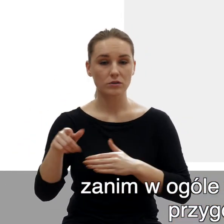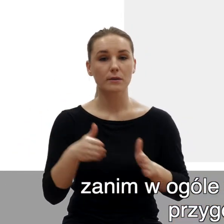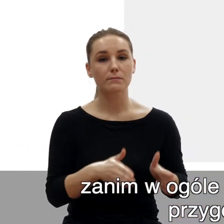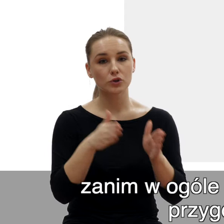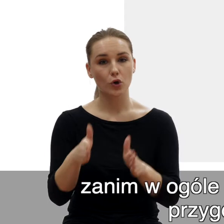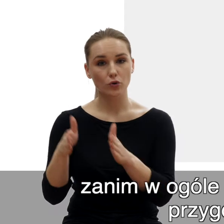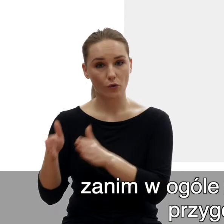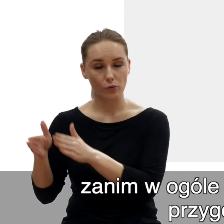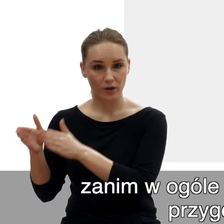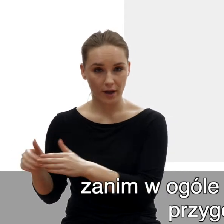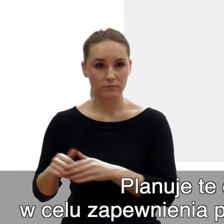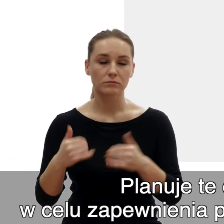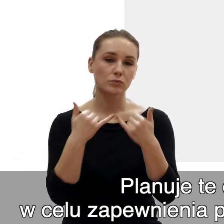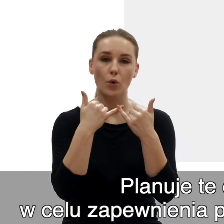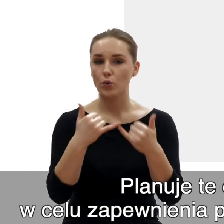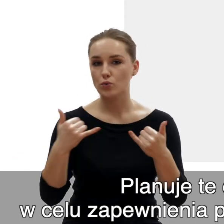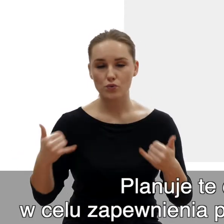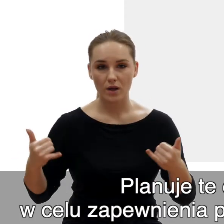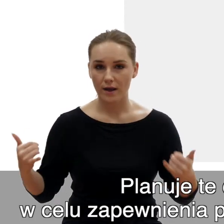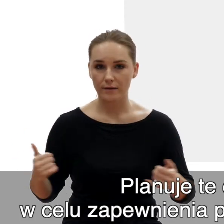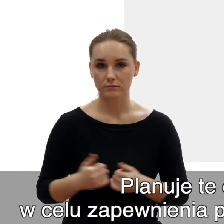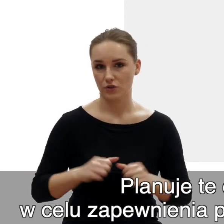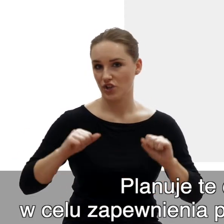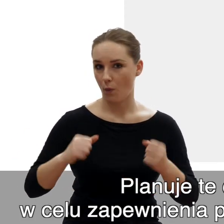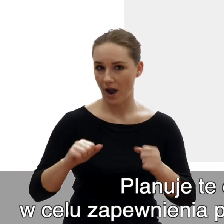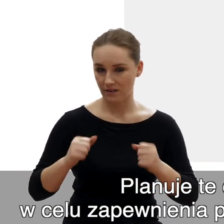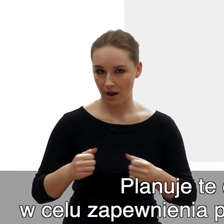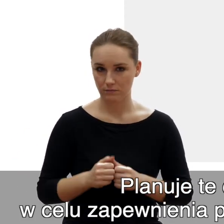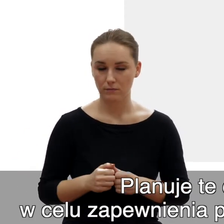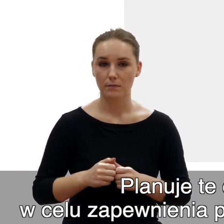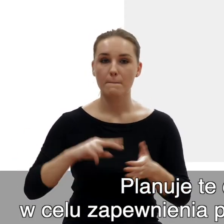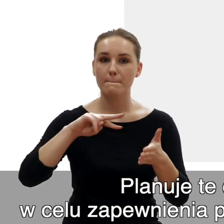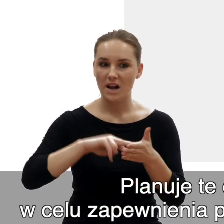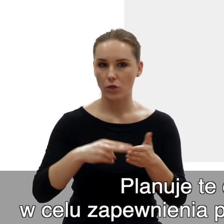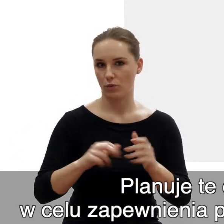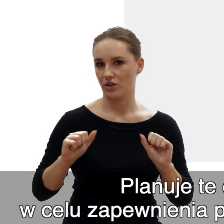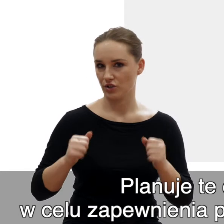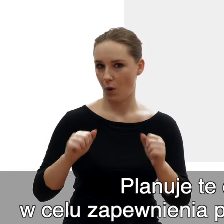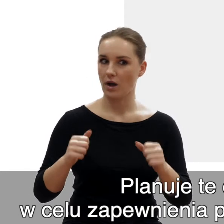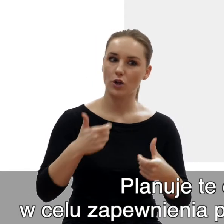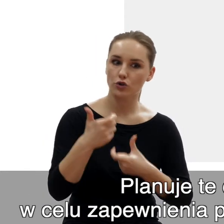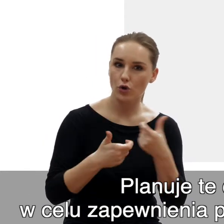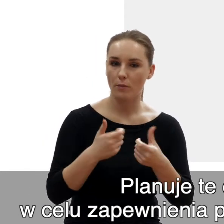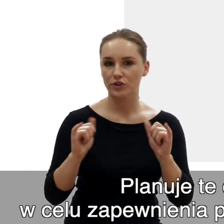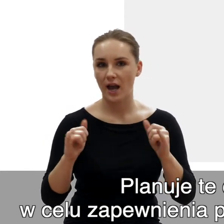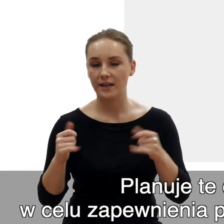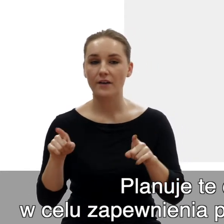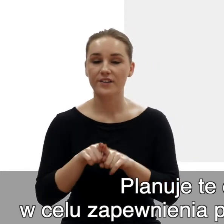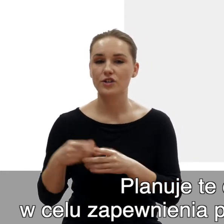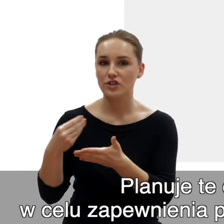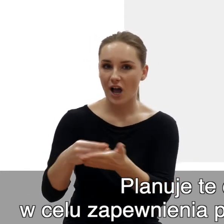rodzaju działania, planuje te działania, dokonuje zakupów, inwestycji w celu